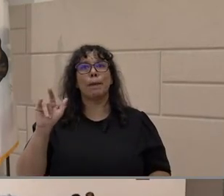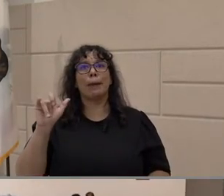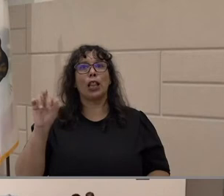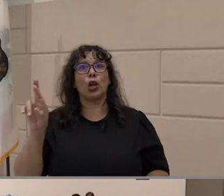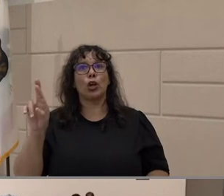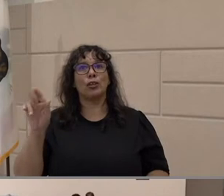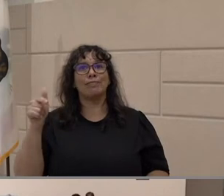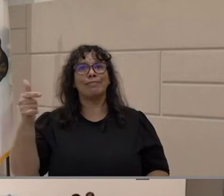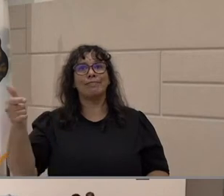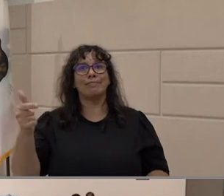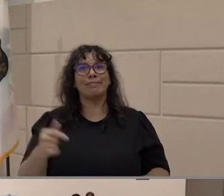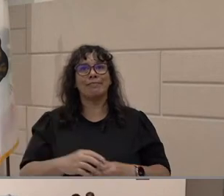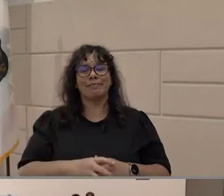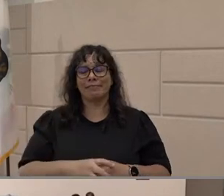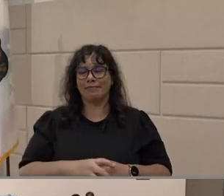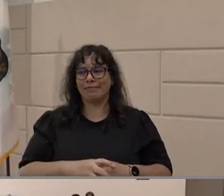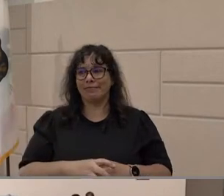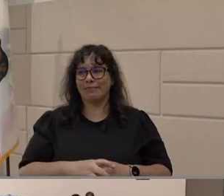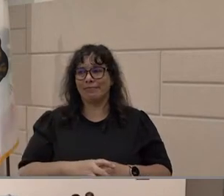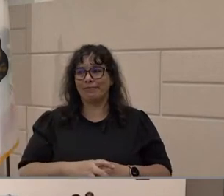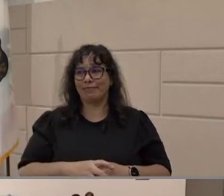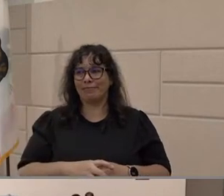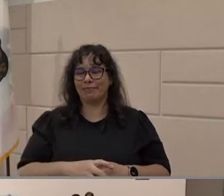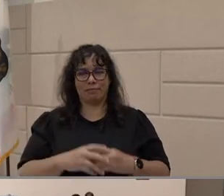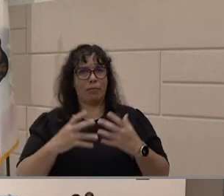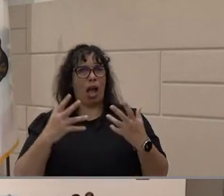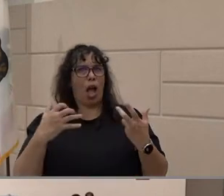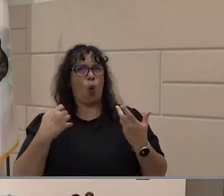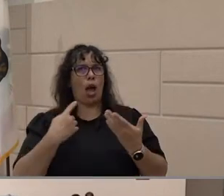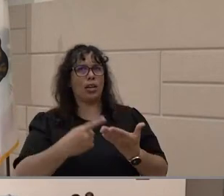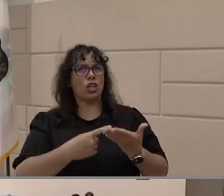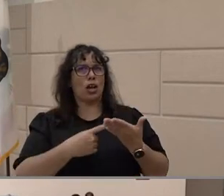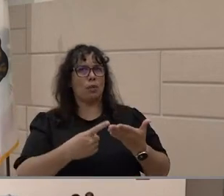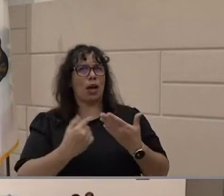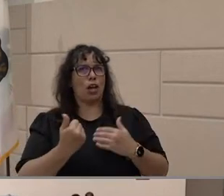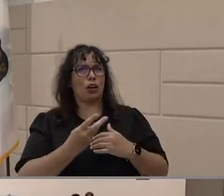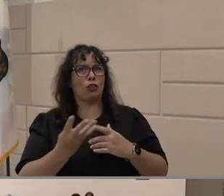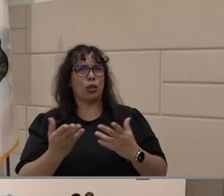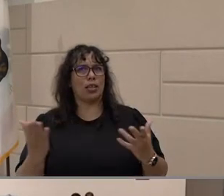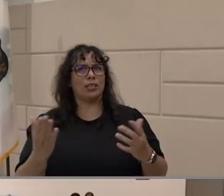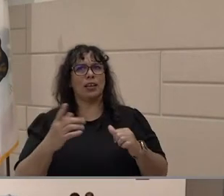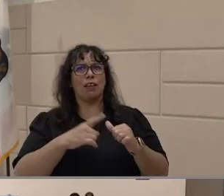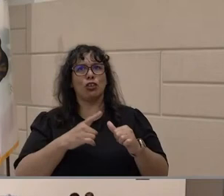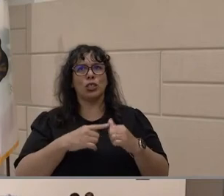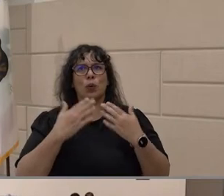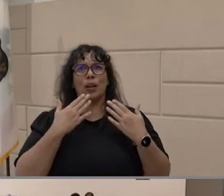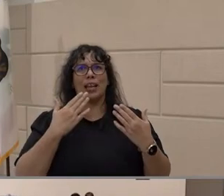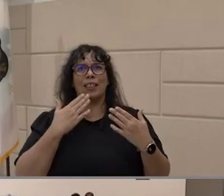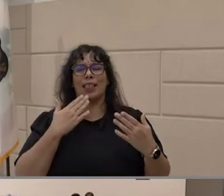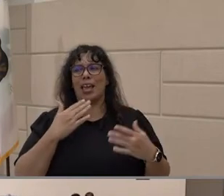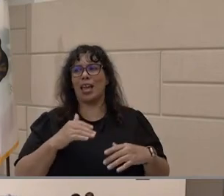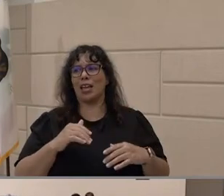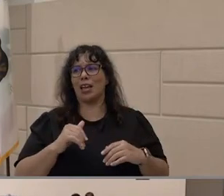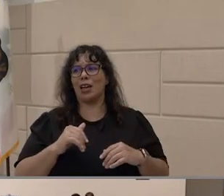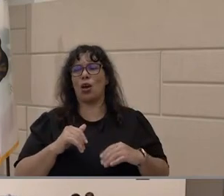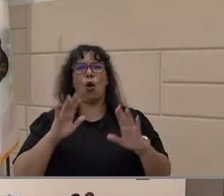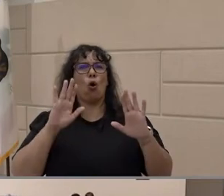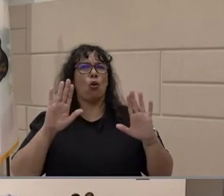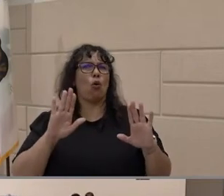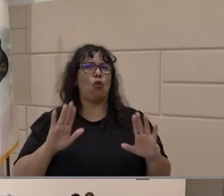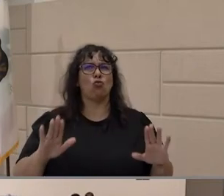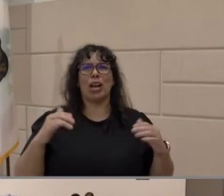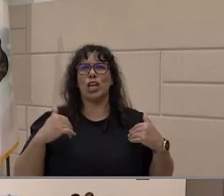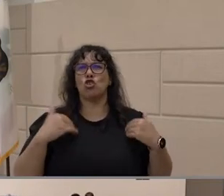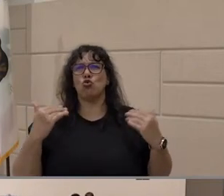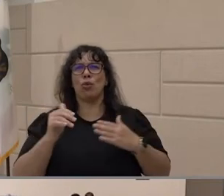เลอร์ขยมจังจะเจ็ดปีใบมุกปีมุ้ยส